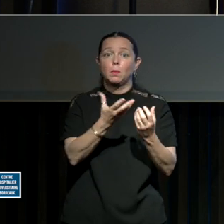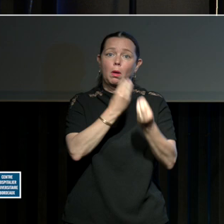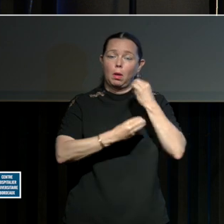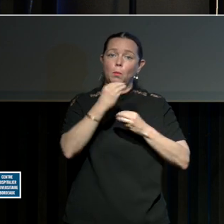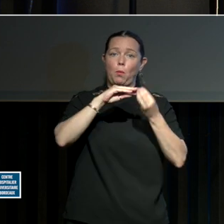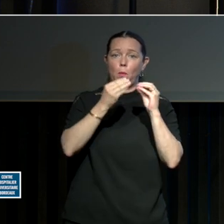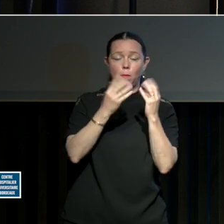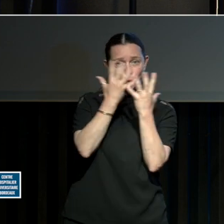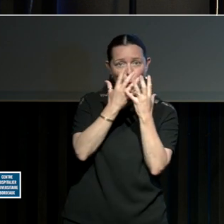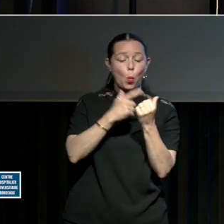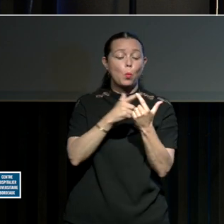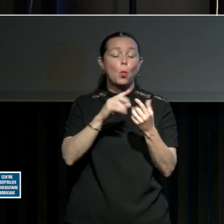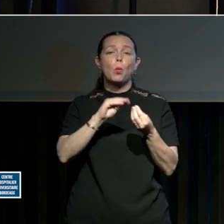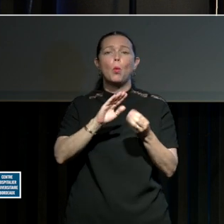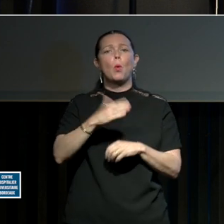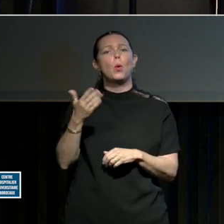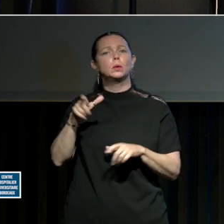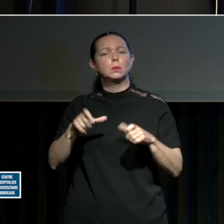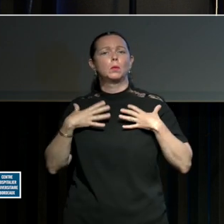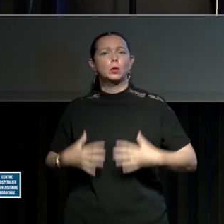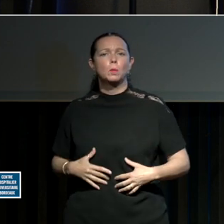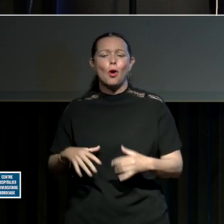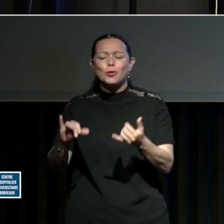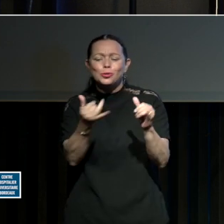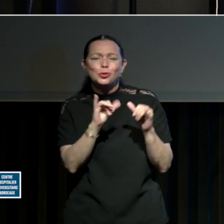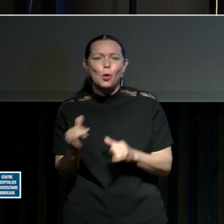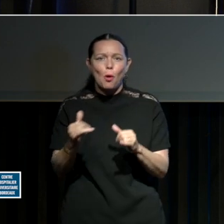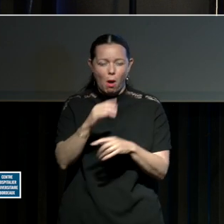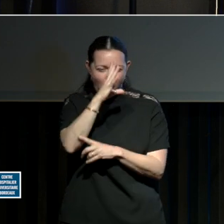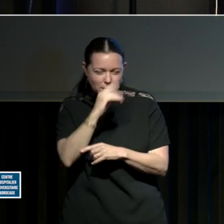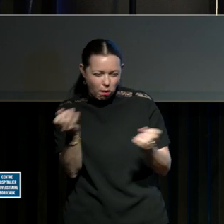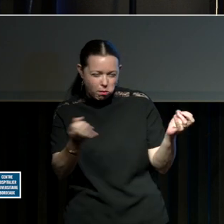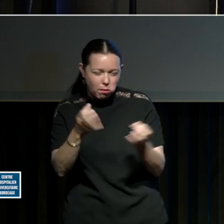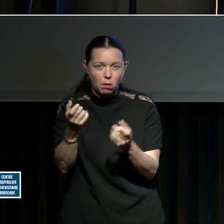comportements comme en particulier les jeux d'hasard et d'argent.